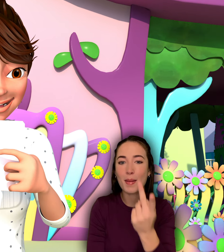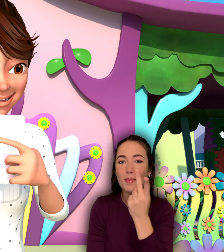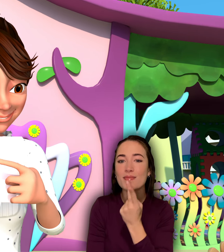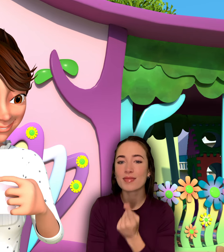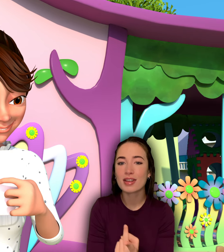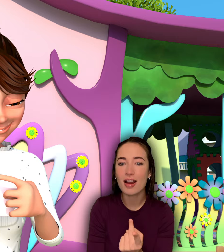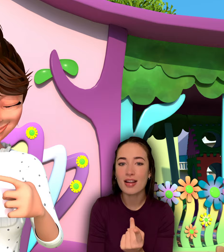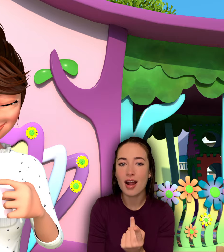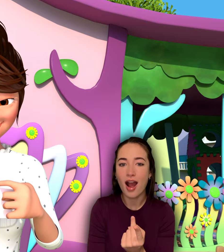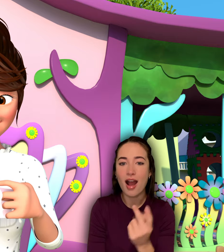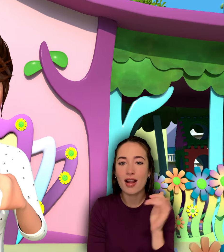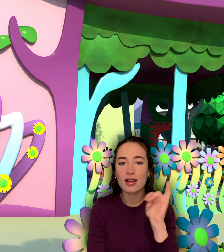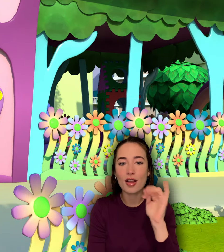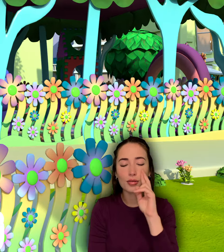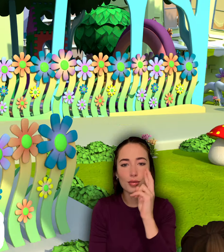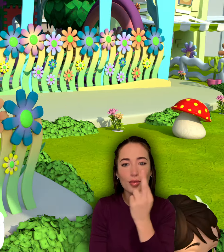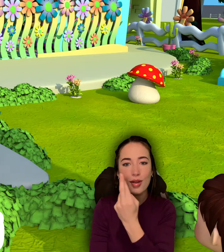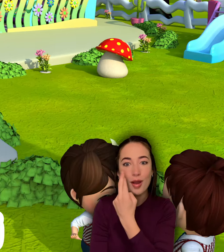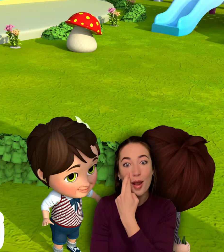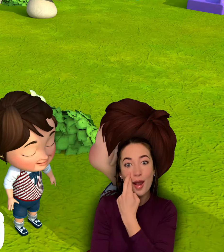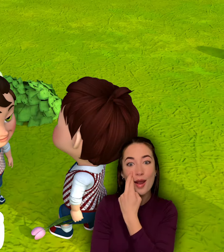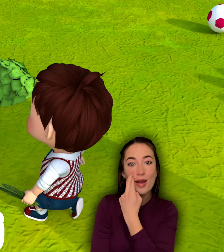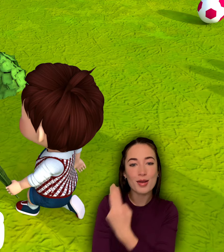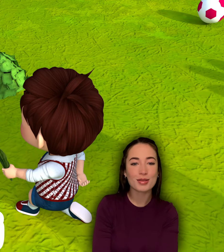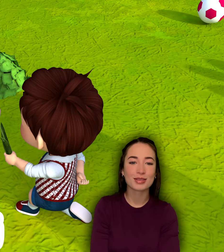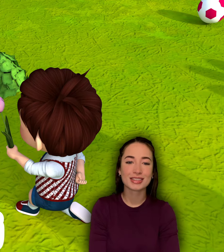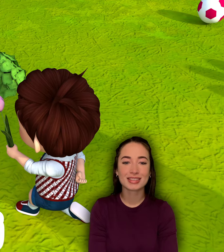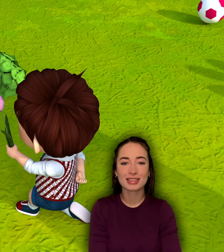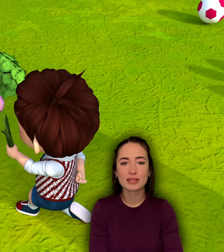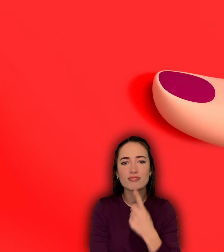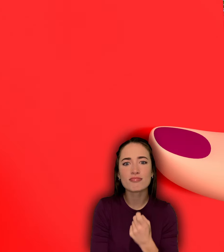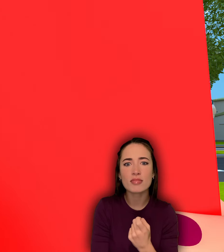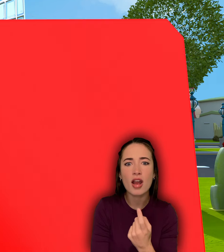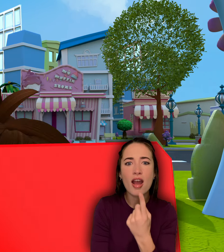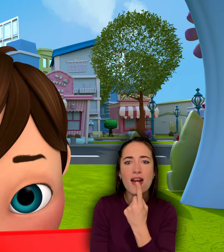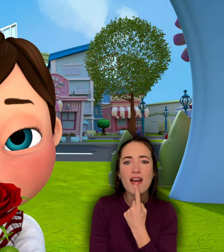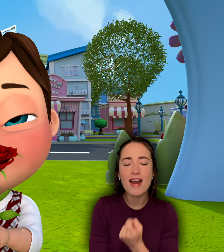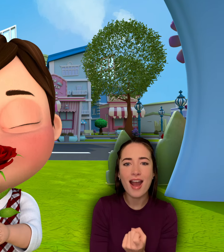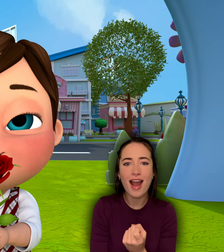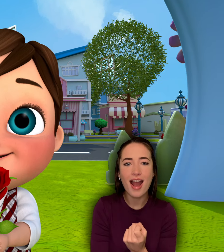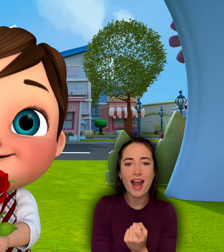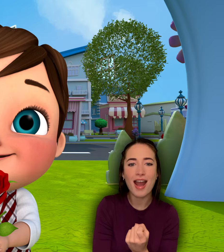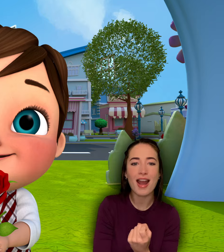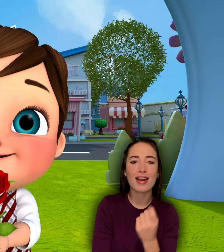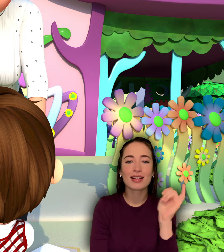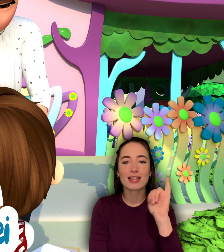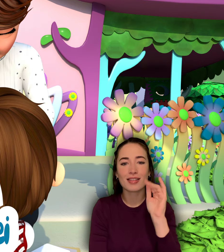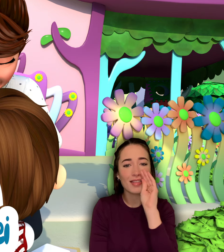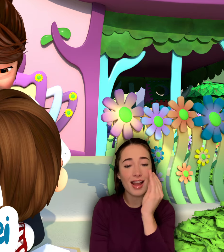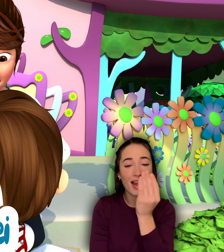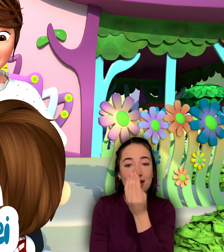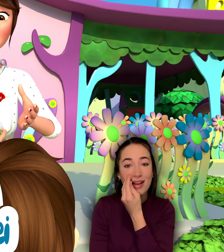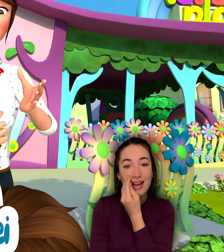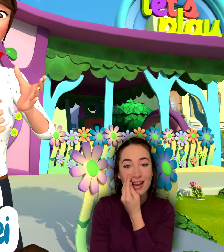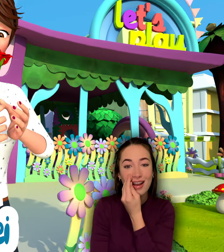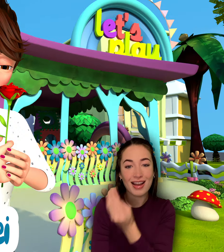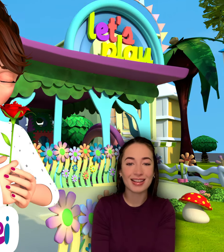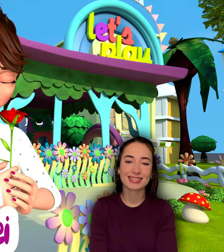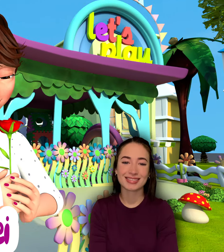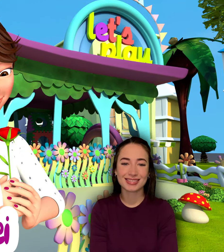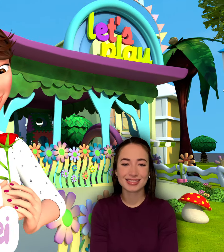ピンクピックなが好き赤い赤い花